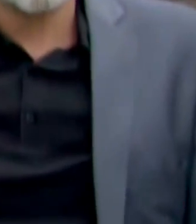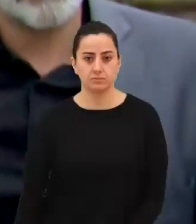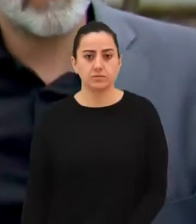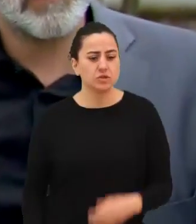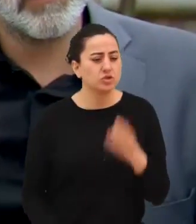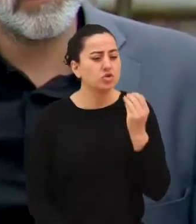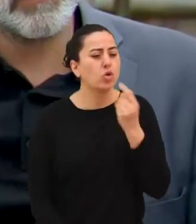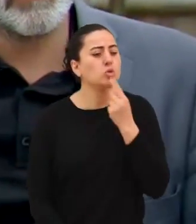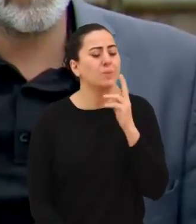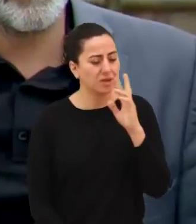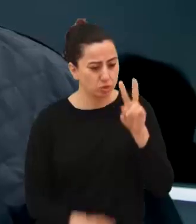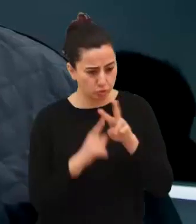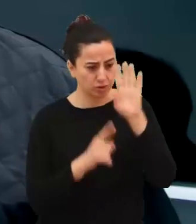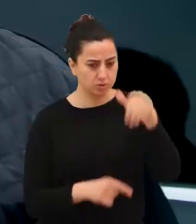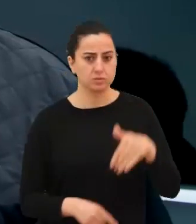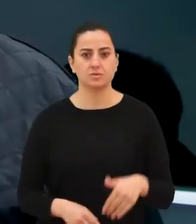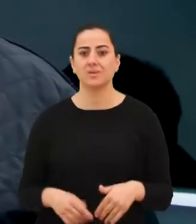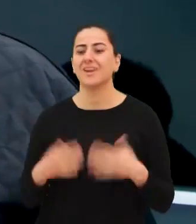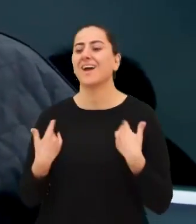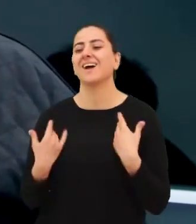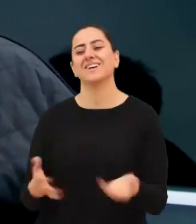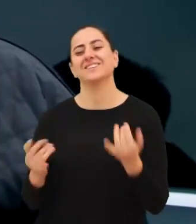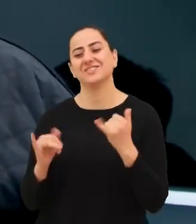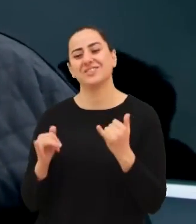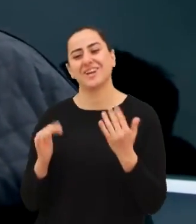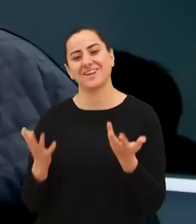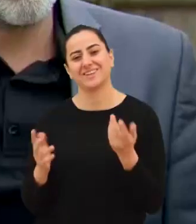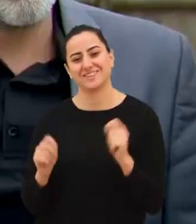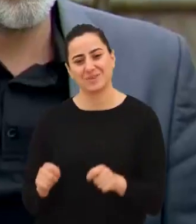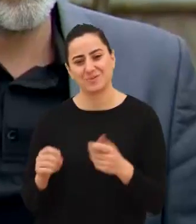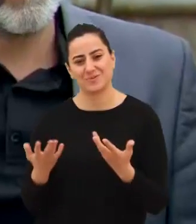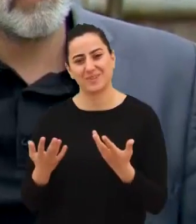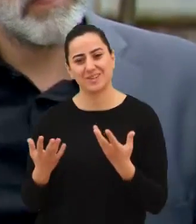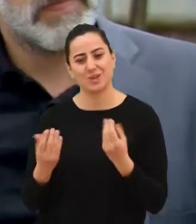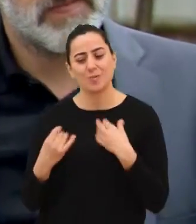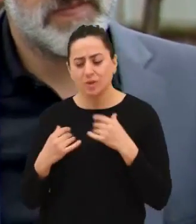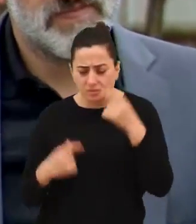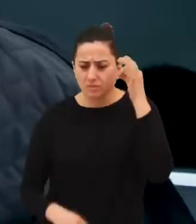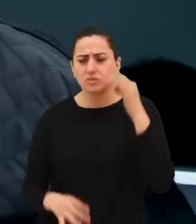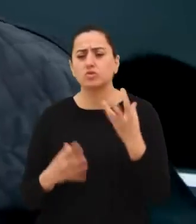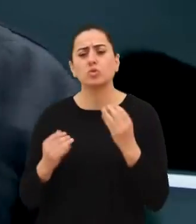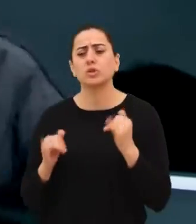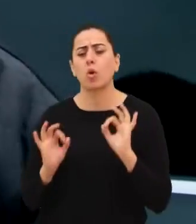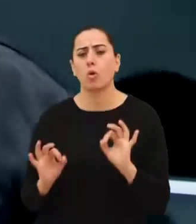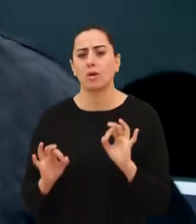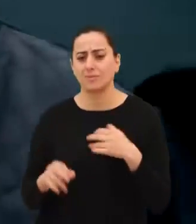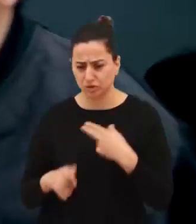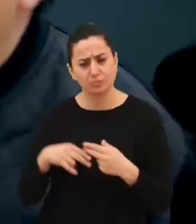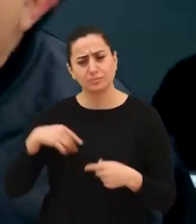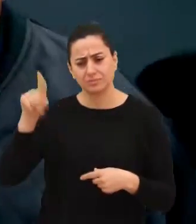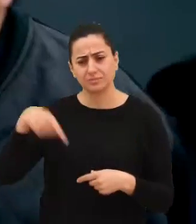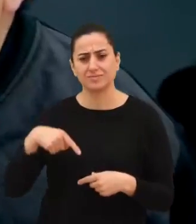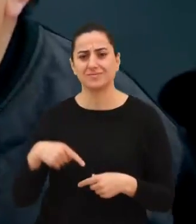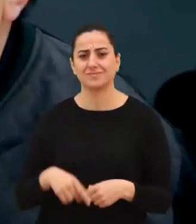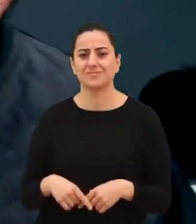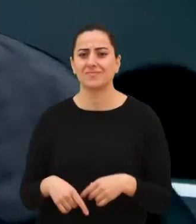Çok konuşmadan Nurhan'ı buraya çağır. Şaka yaptım. Ben çok şakacı bir adamım biliyor musun? Hemen çağır gelin.